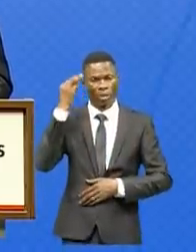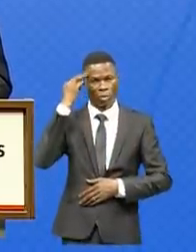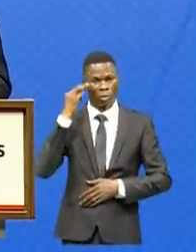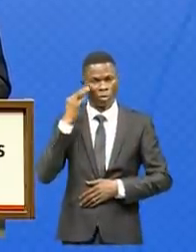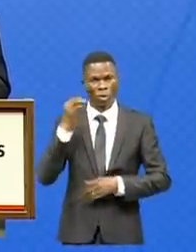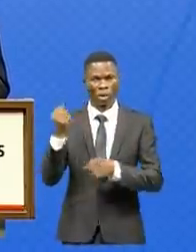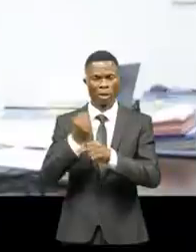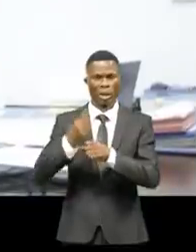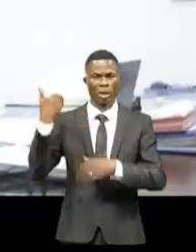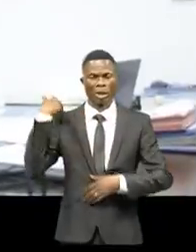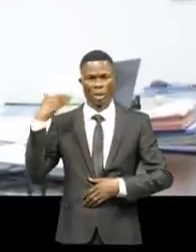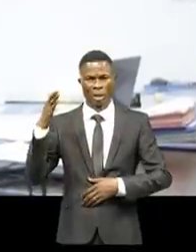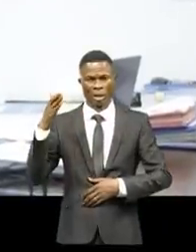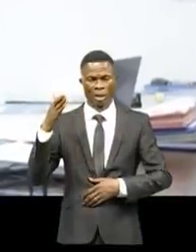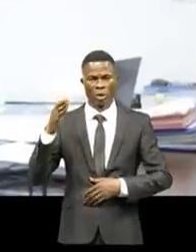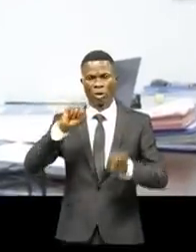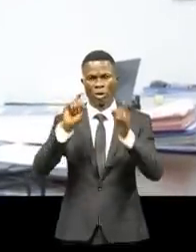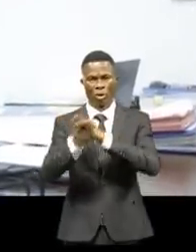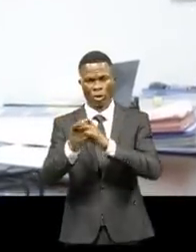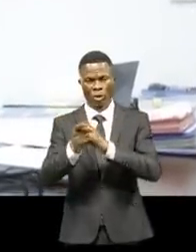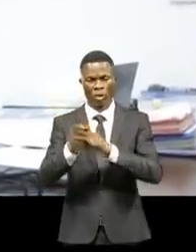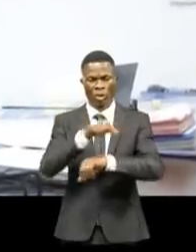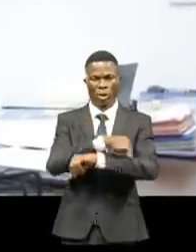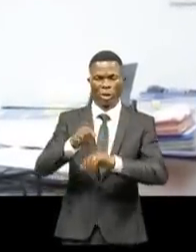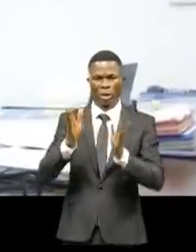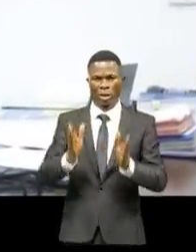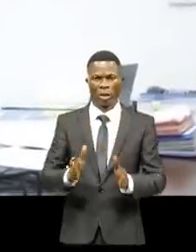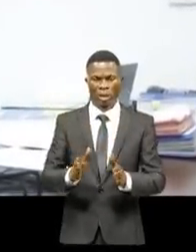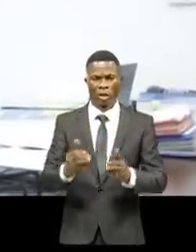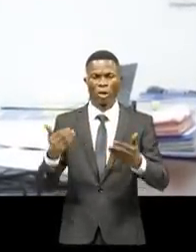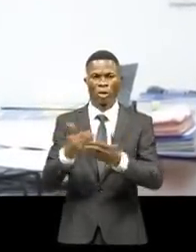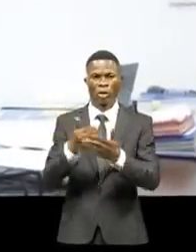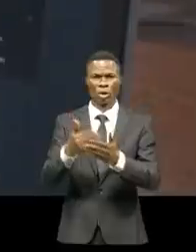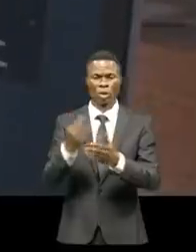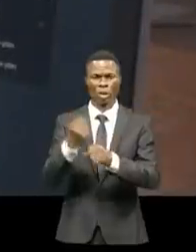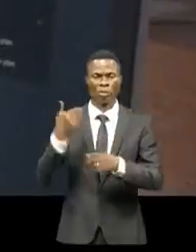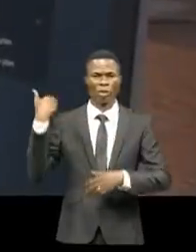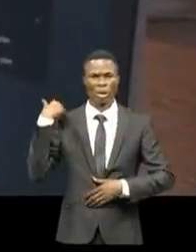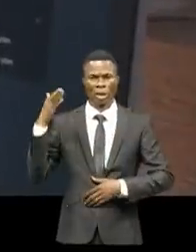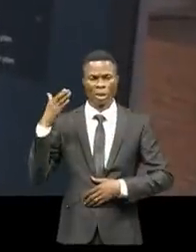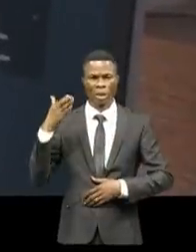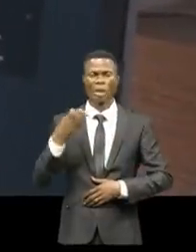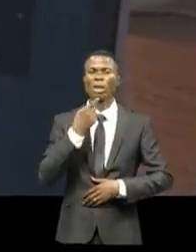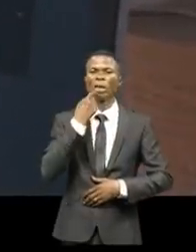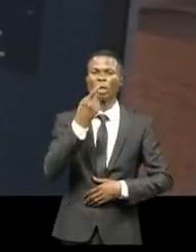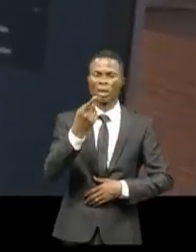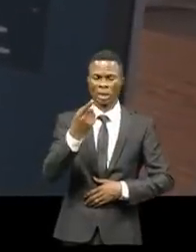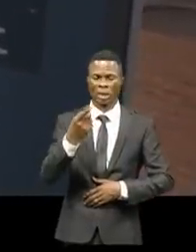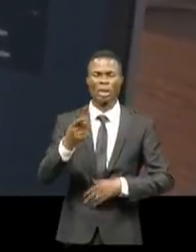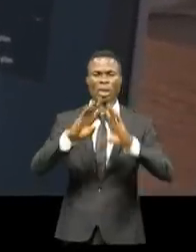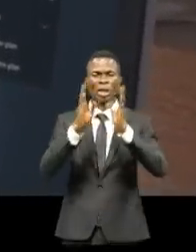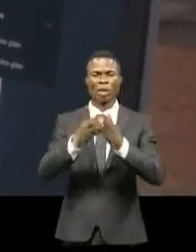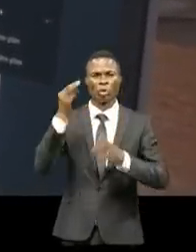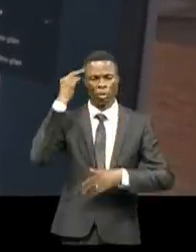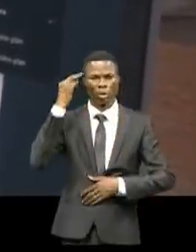de la fonction publique, modernisation de l'administration et innovation du service public a dressé à l'attention du Conseil des